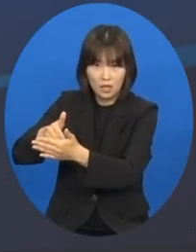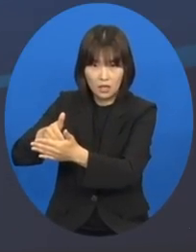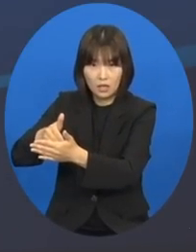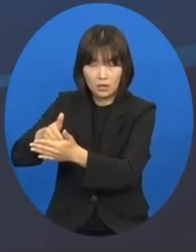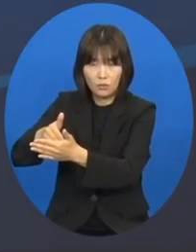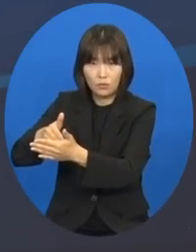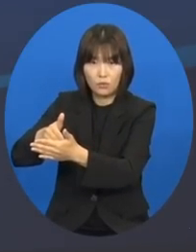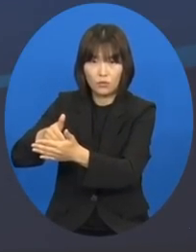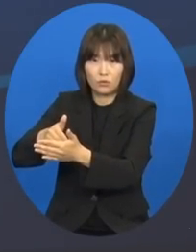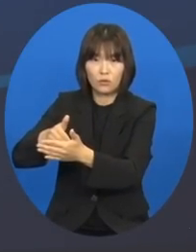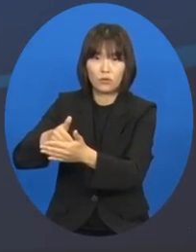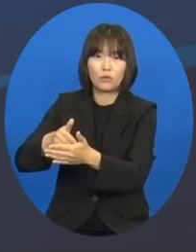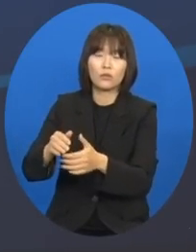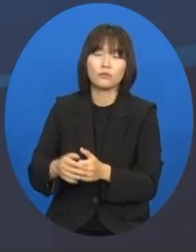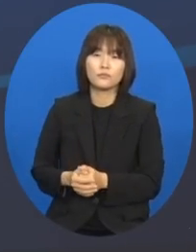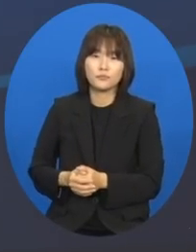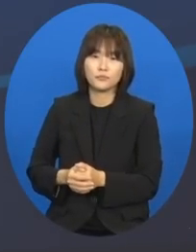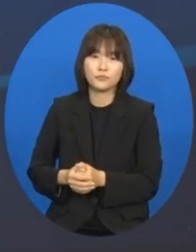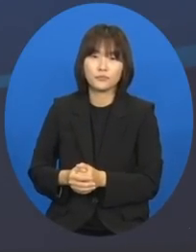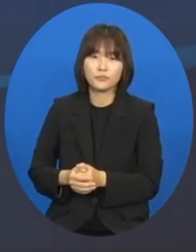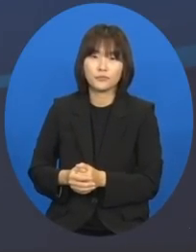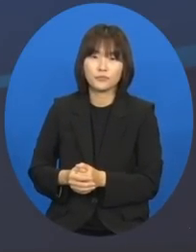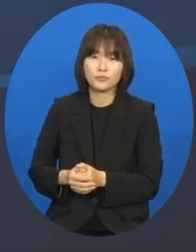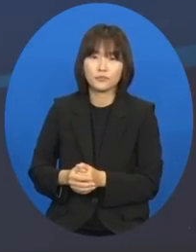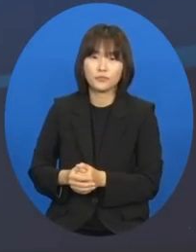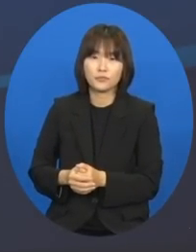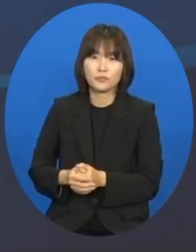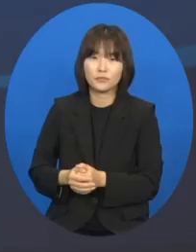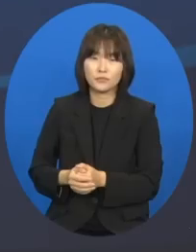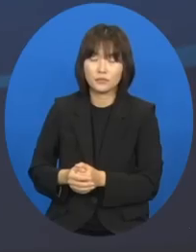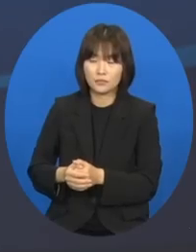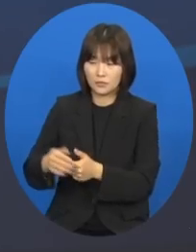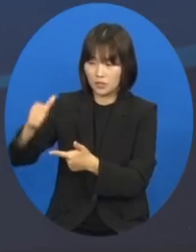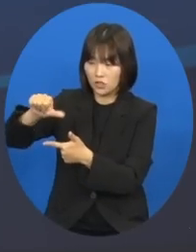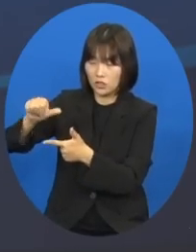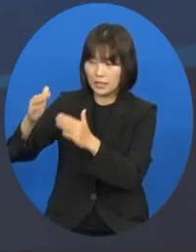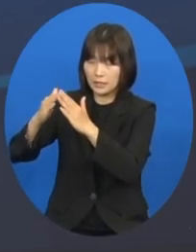둘째가 첫째가 집에 있는데 문을 두드렸다